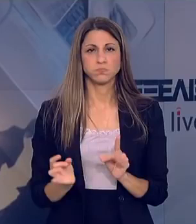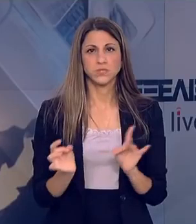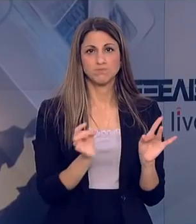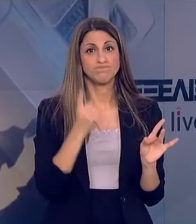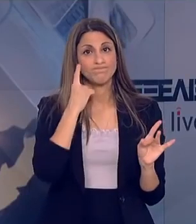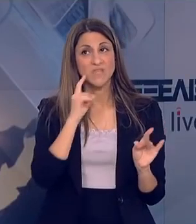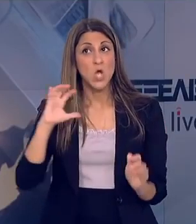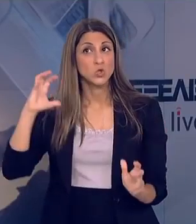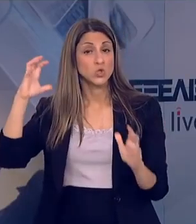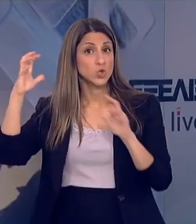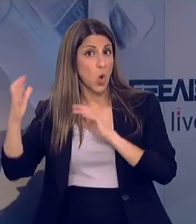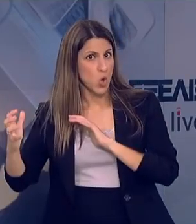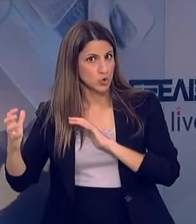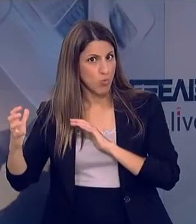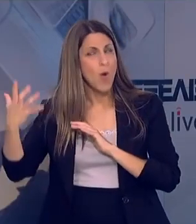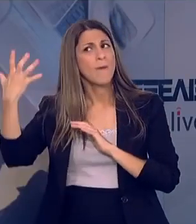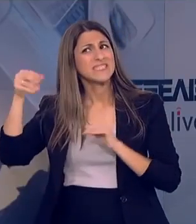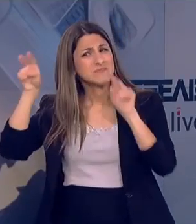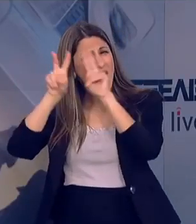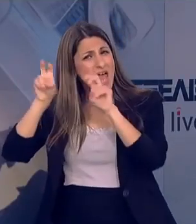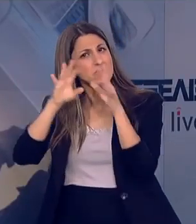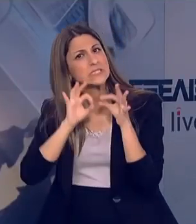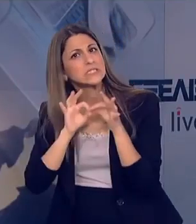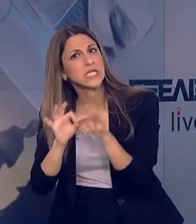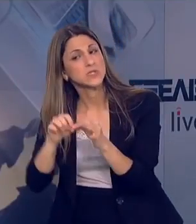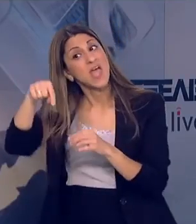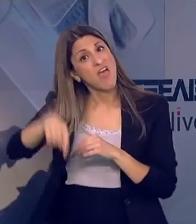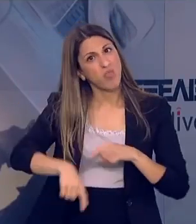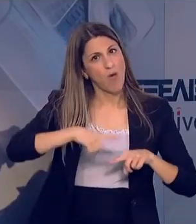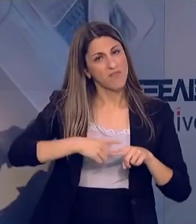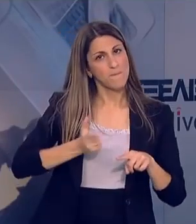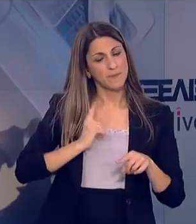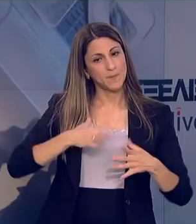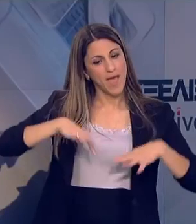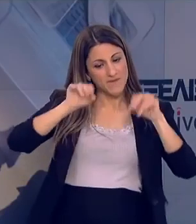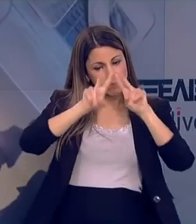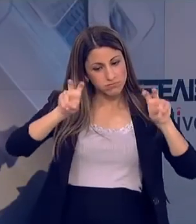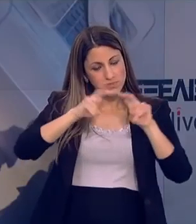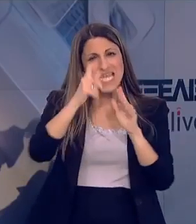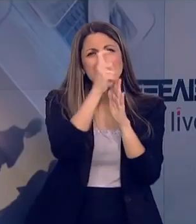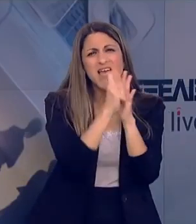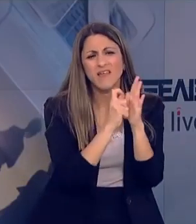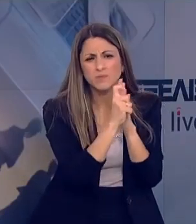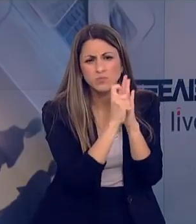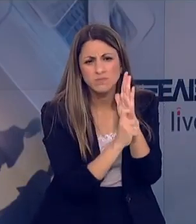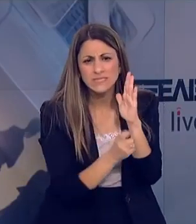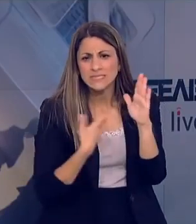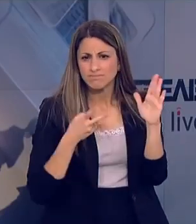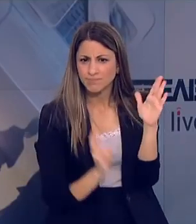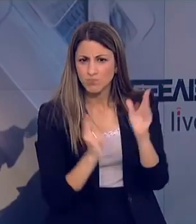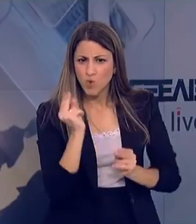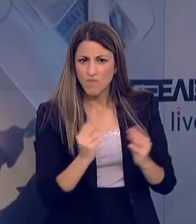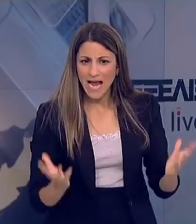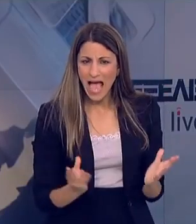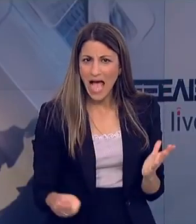σε παγκόσμιο επίπεδο αυτή τη στιγμή μια τεράστια ερευνητική προσπάθεια, η οποία θα ξεκινήσει και στην Ελλάδα, να καταγράψουμε αυτούς τους ανθρώπους και να δούμε εάν τους άφησε κάποια υπολείμματα ή